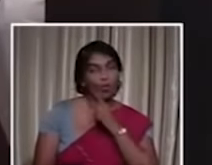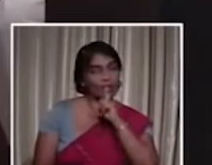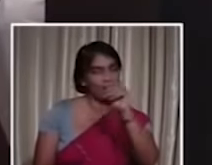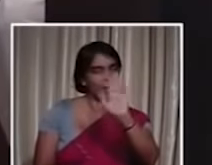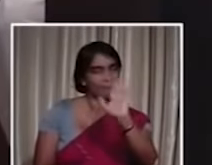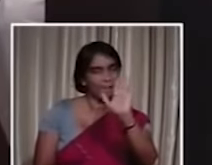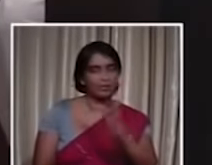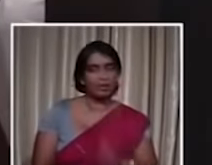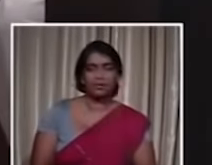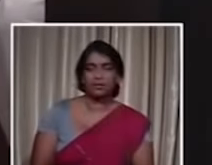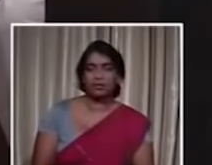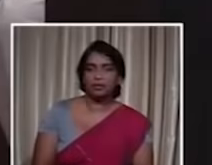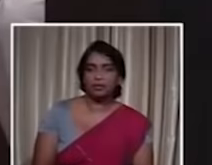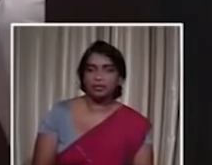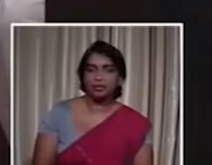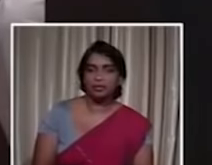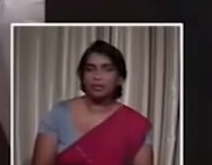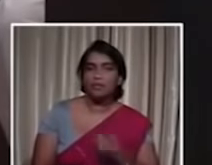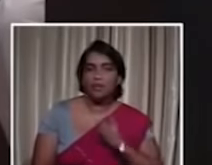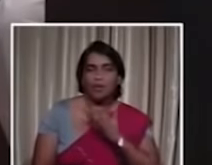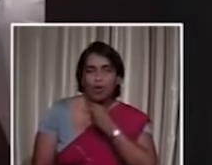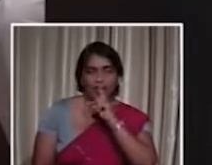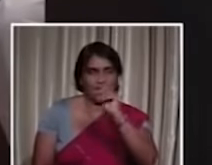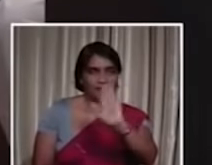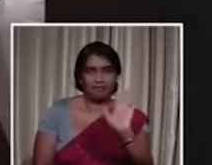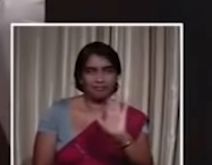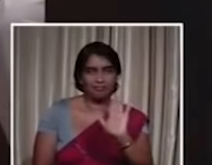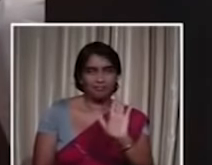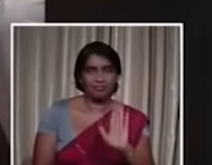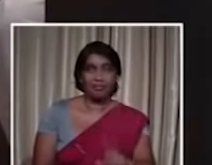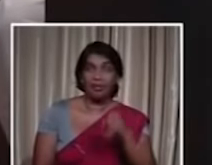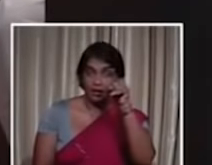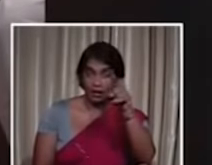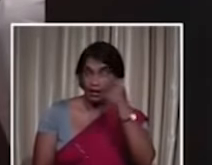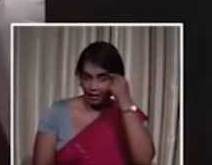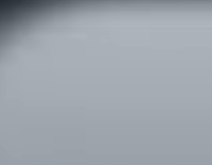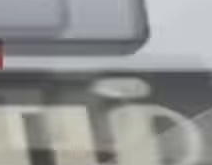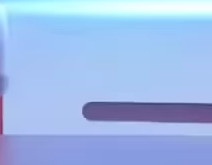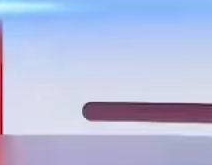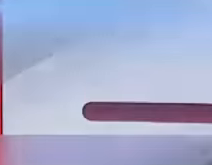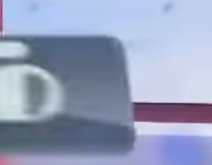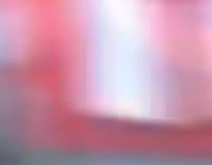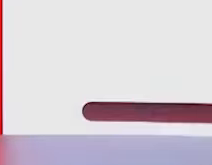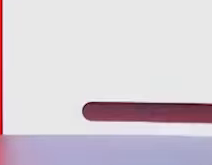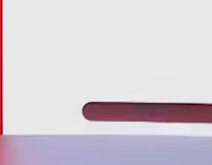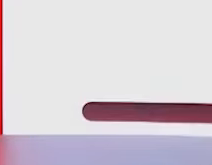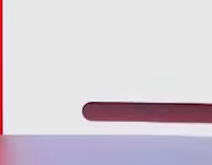எனினும் சஜித் பிரேமதாசம் முன்வைத்த கருத்துகளுக்கு தினேஷ் குணவர்த்தன பதிலளிக்கவில்லை என்பதும் குறிப்பிடத்தக்கது.